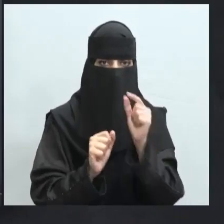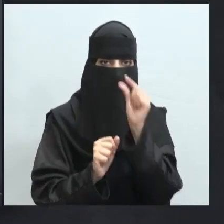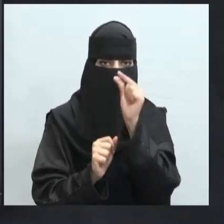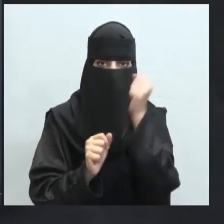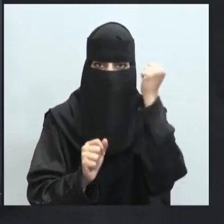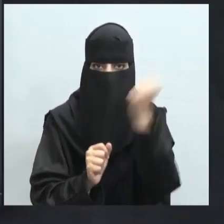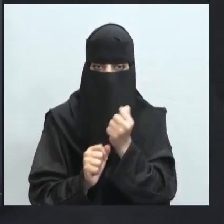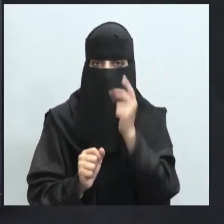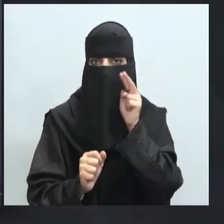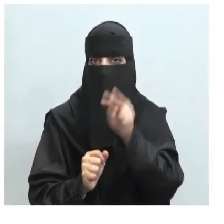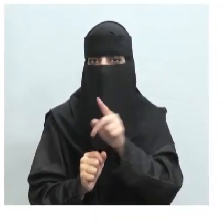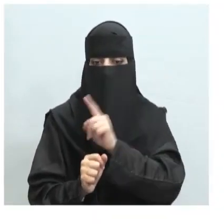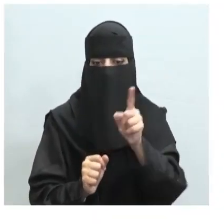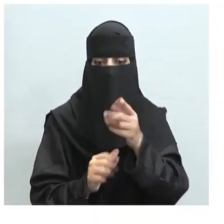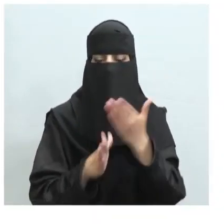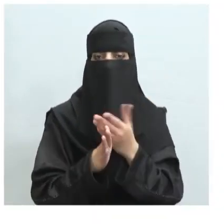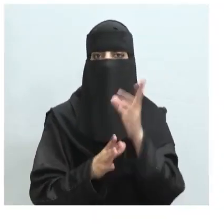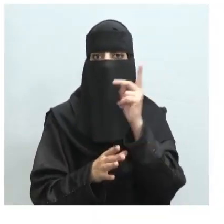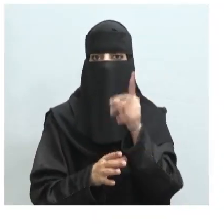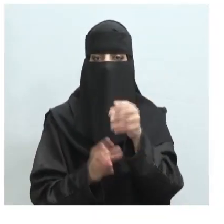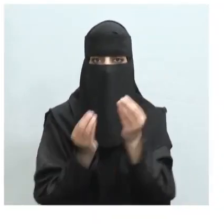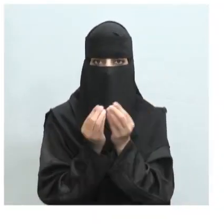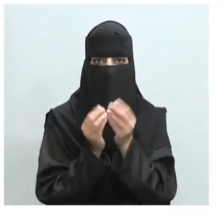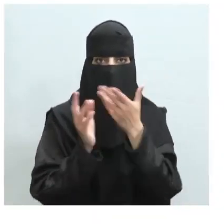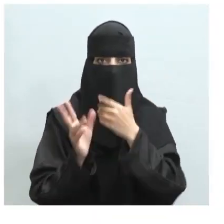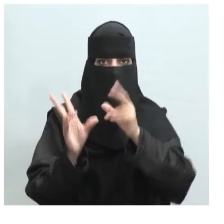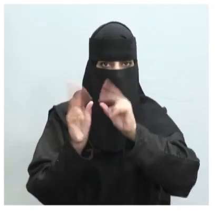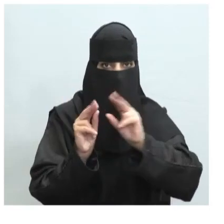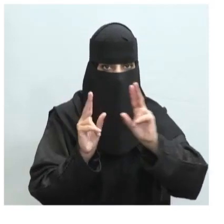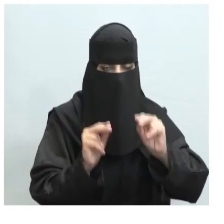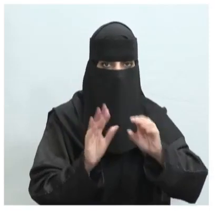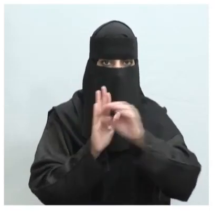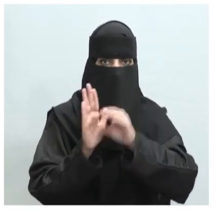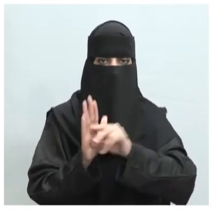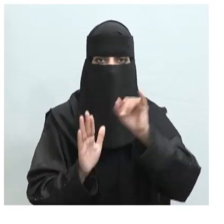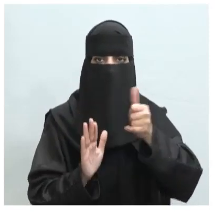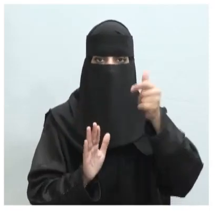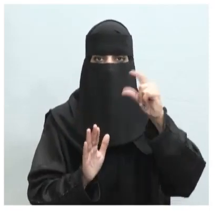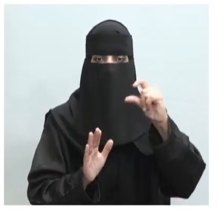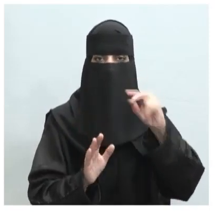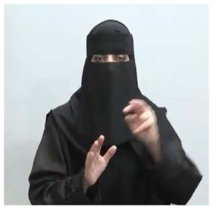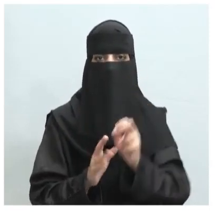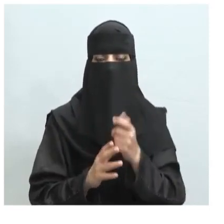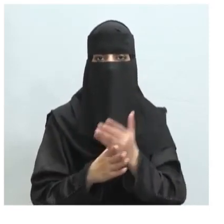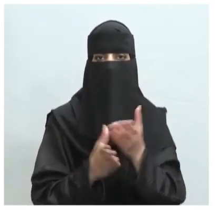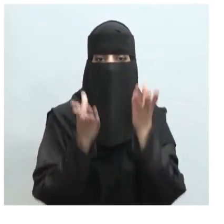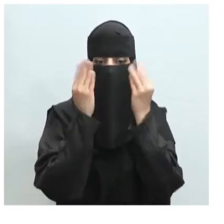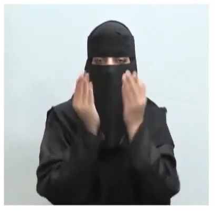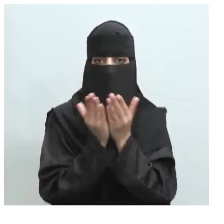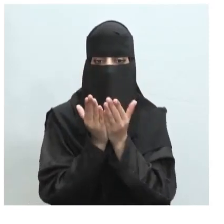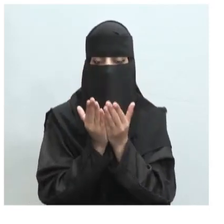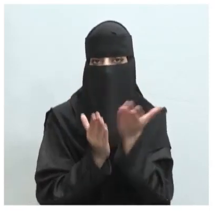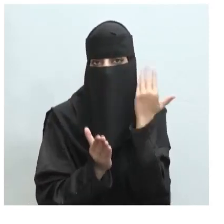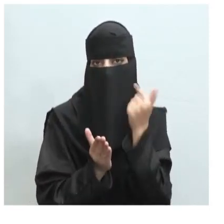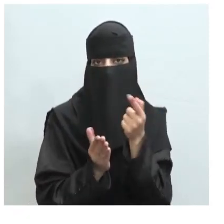جدا وهذه الشحنات كذلك لها نفس خصائص الماده كذلك تعرفنا في درسنا